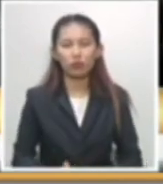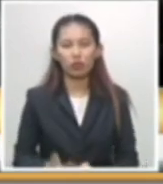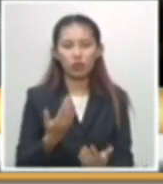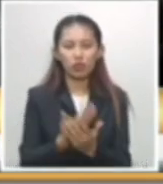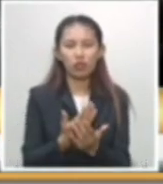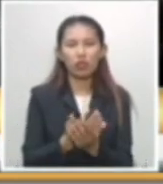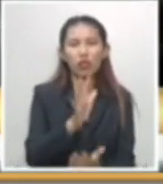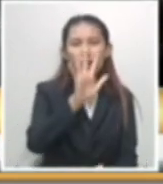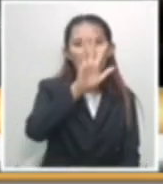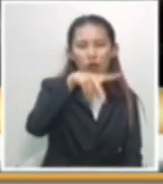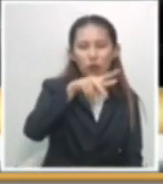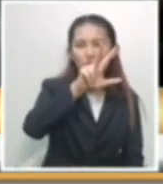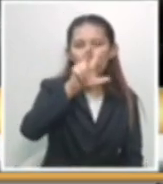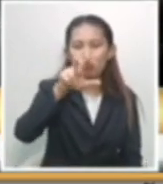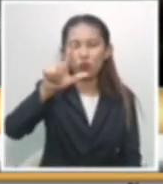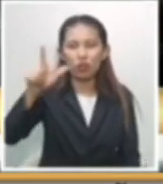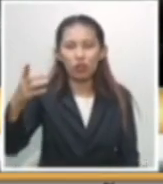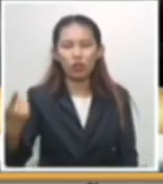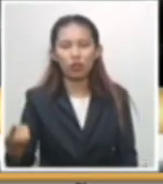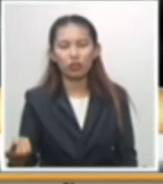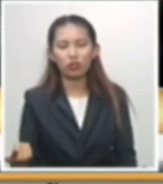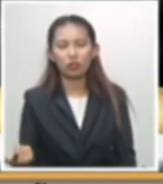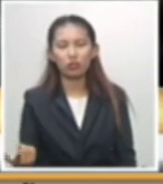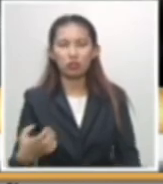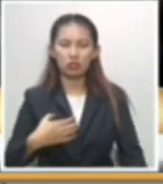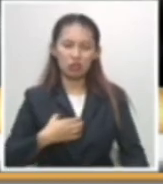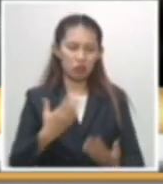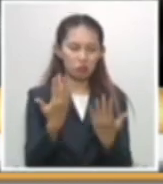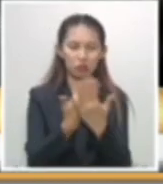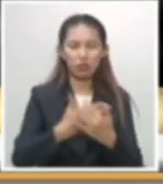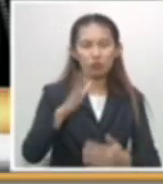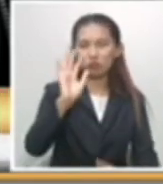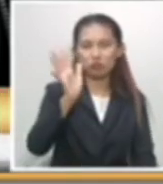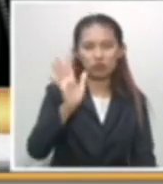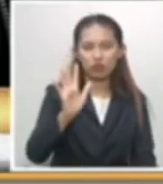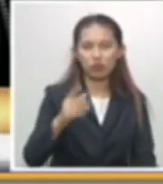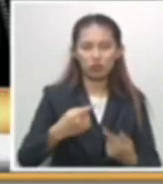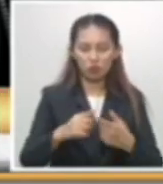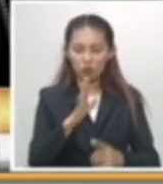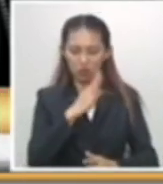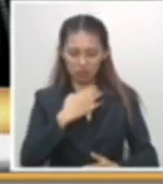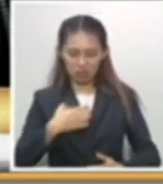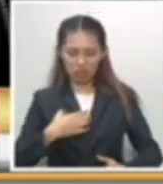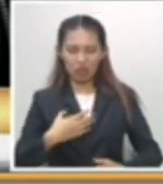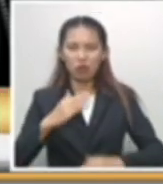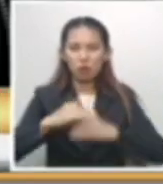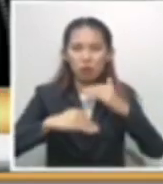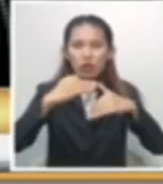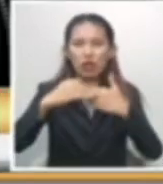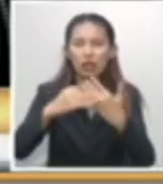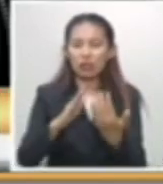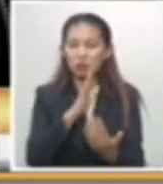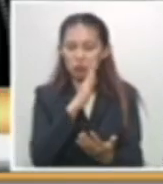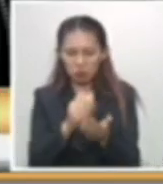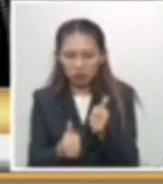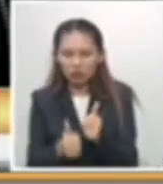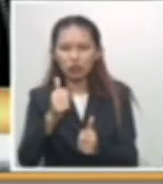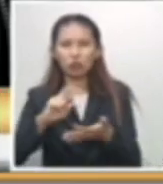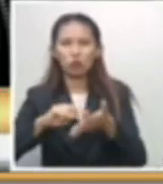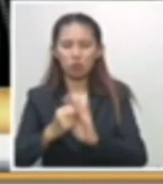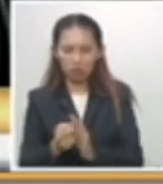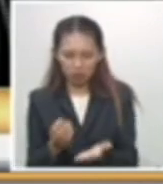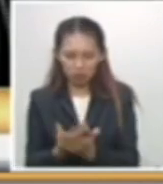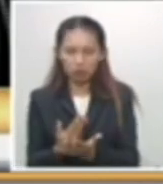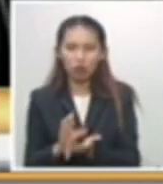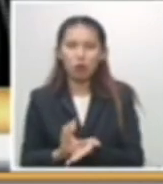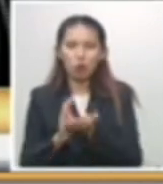5,300 ผมไม่ได้คิดอยากจะตัดไม่อยากคิดอยากจะเปลี่ยนแปลงถ้ามันดีขึ้นเพิ่มให้ก็ได้แต่ที่ผ่านมาเวลาจับยาเส